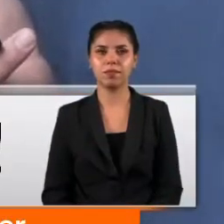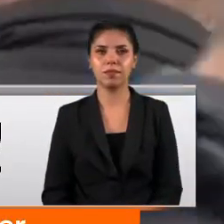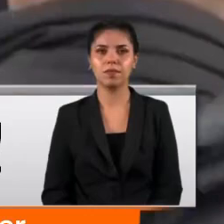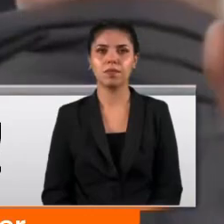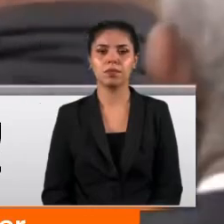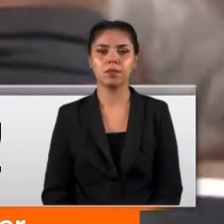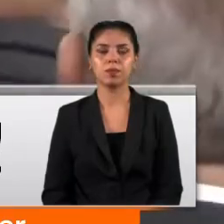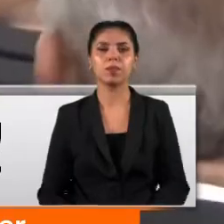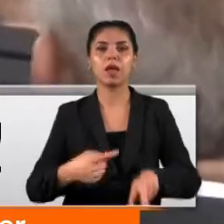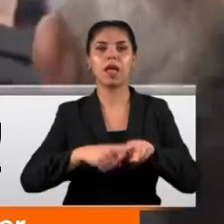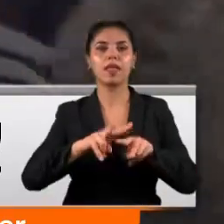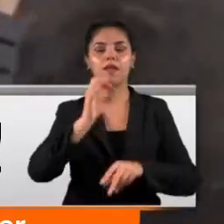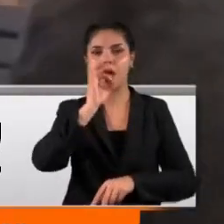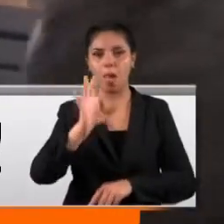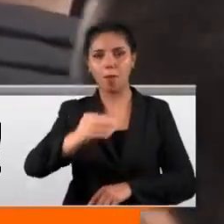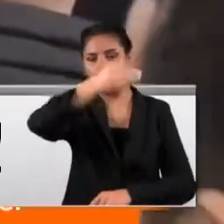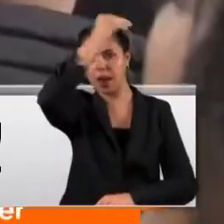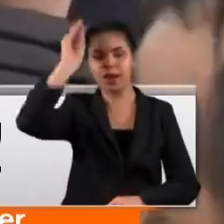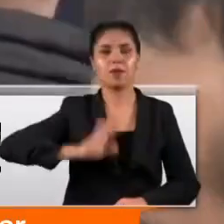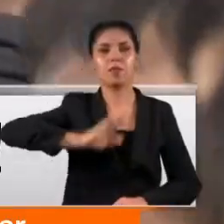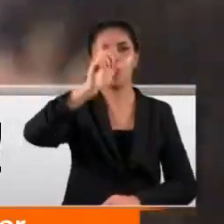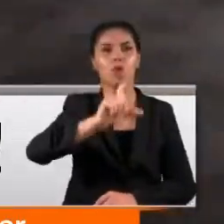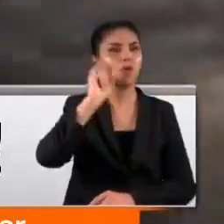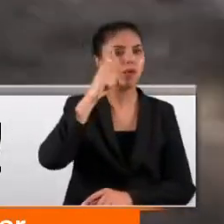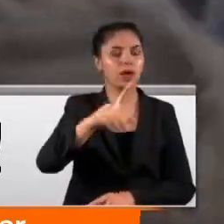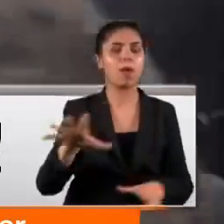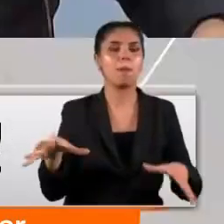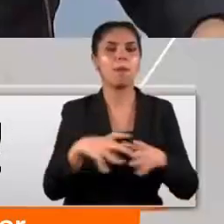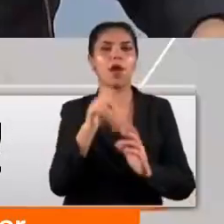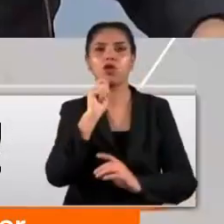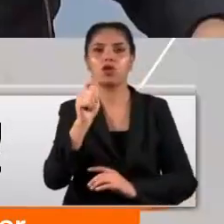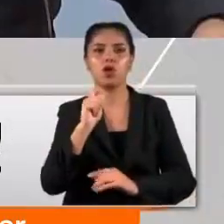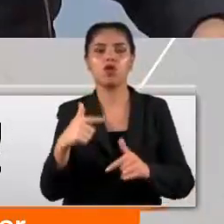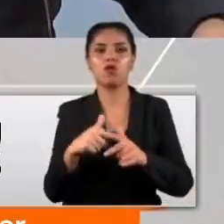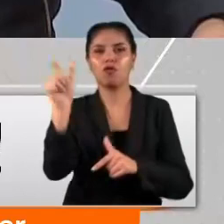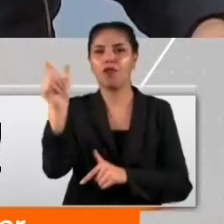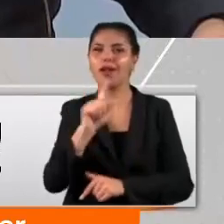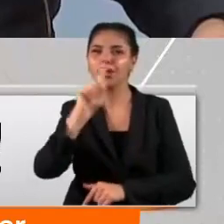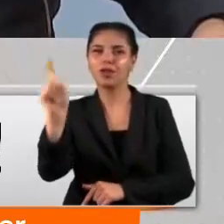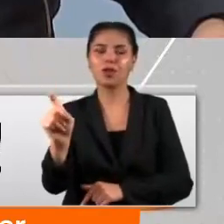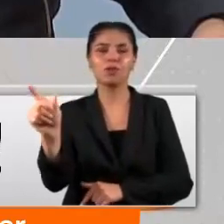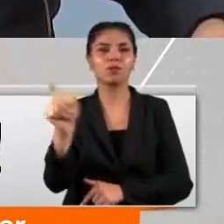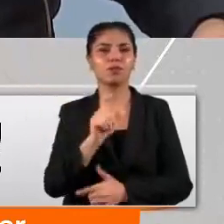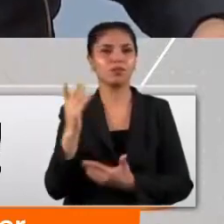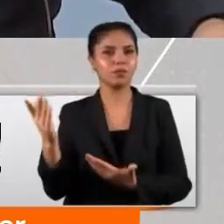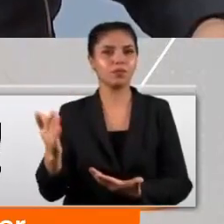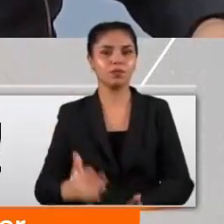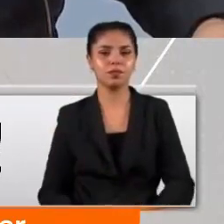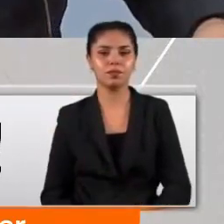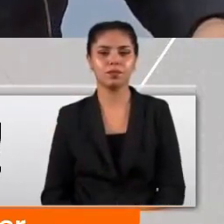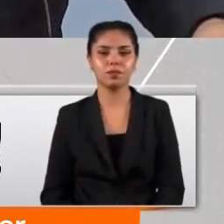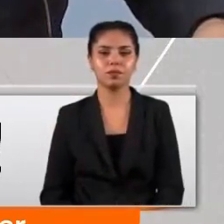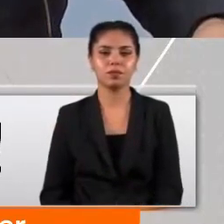idi Atv Haber imamoğlu'nun bu tutumunu parti sözcüsüne sordu kimse delegelerin iradesine ipotek koyamaz delegeler